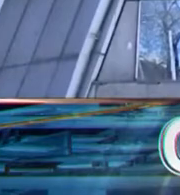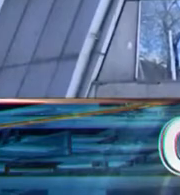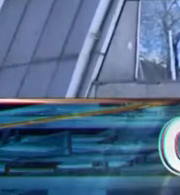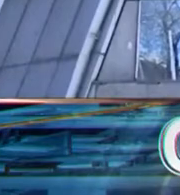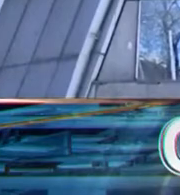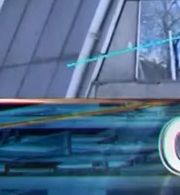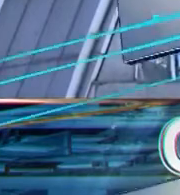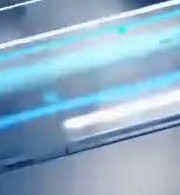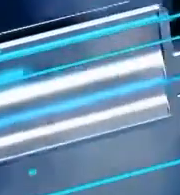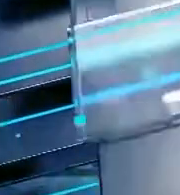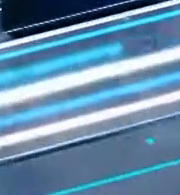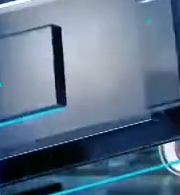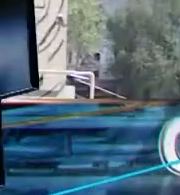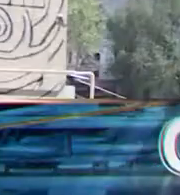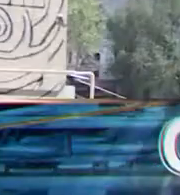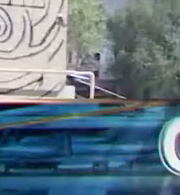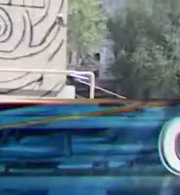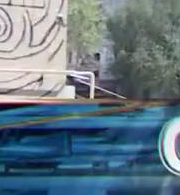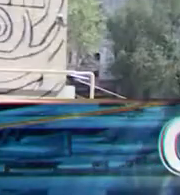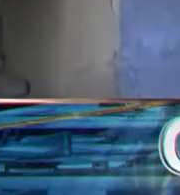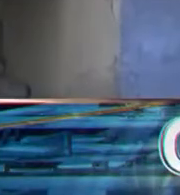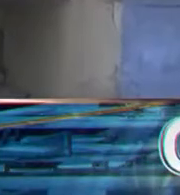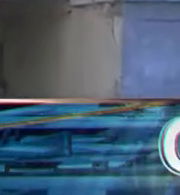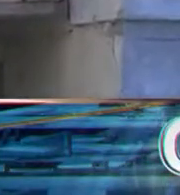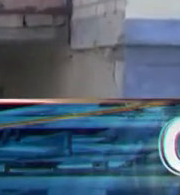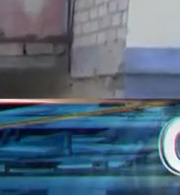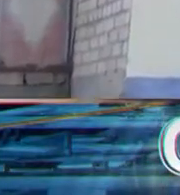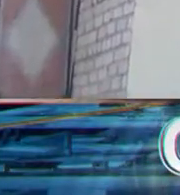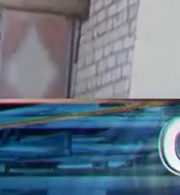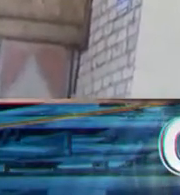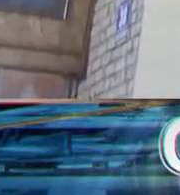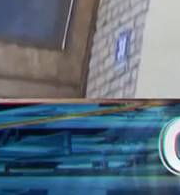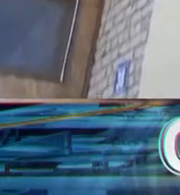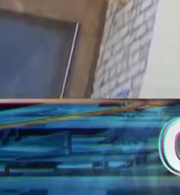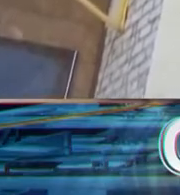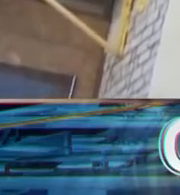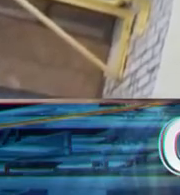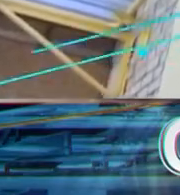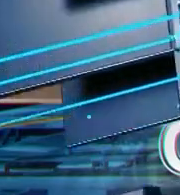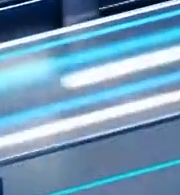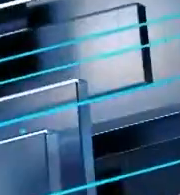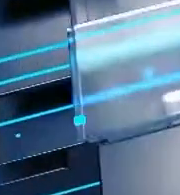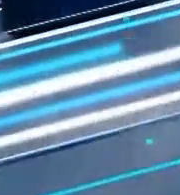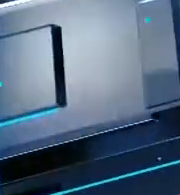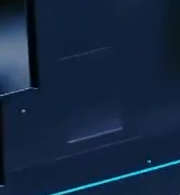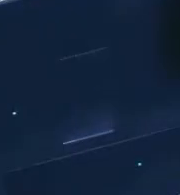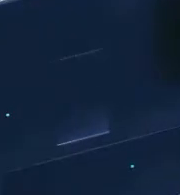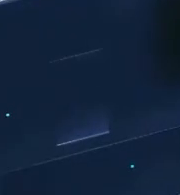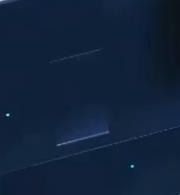при одном условии. На долгую память. Новый арт-объект появился в Талдыкургане.